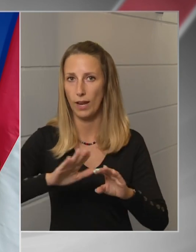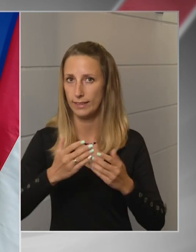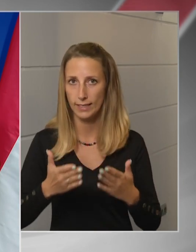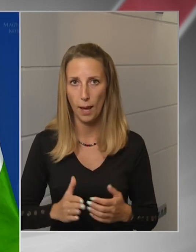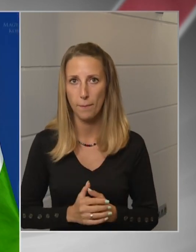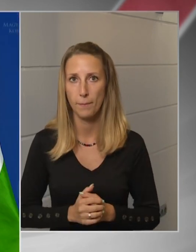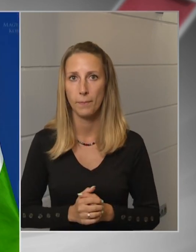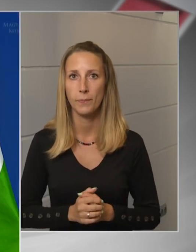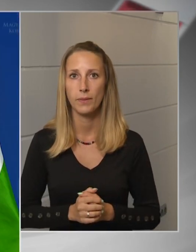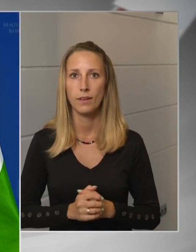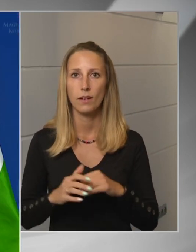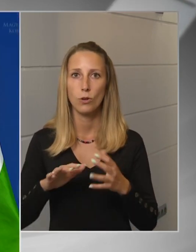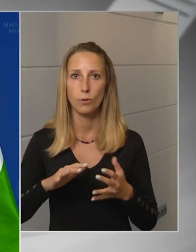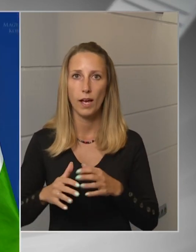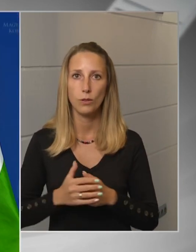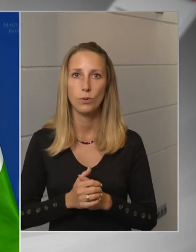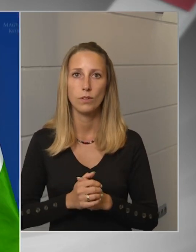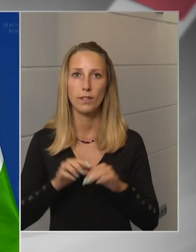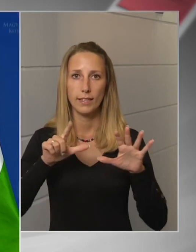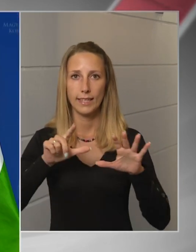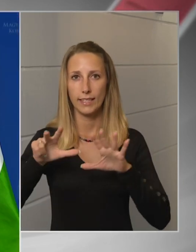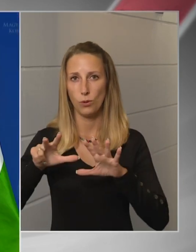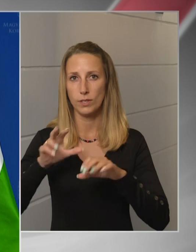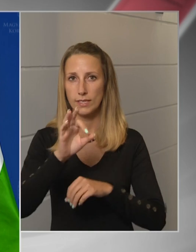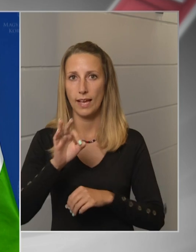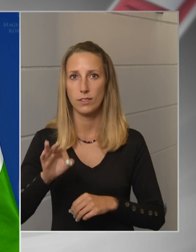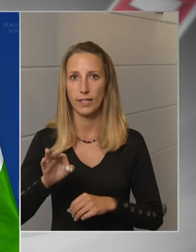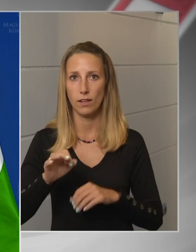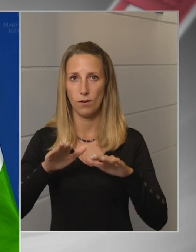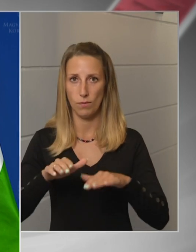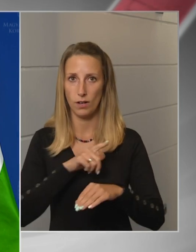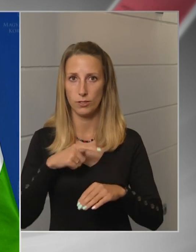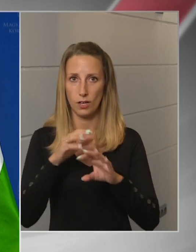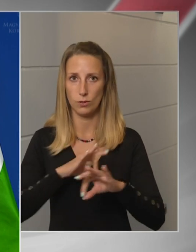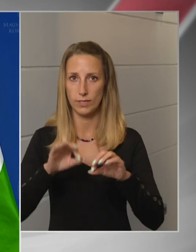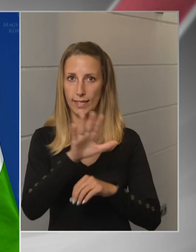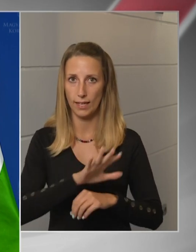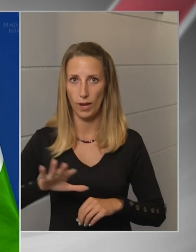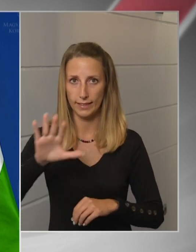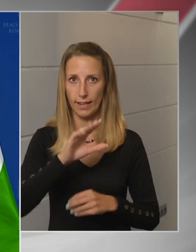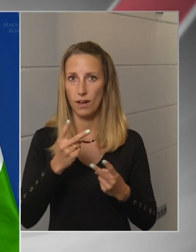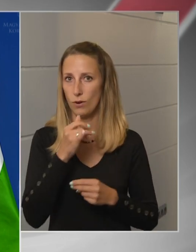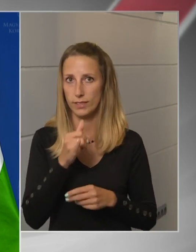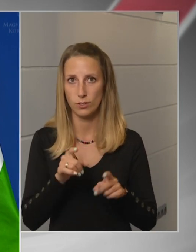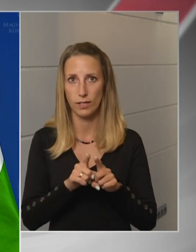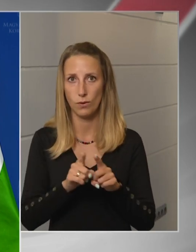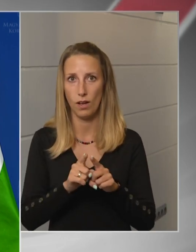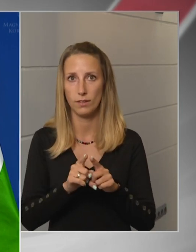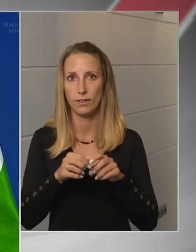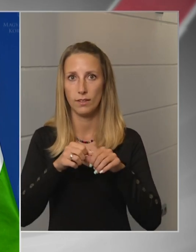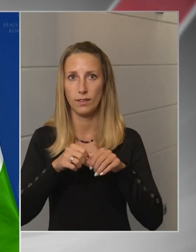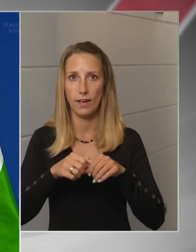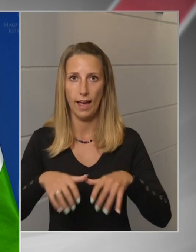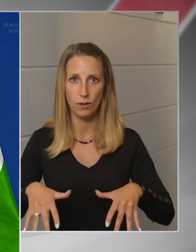de a körülbelül 7-8 százaléka maradt csak az ország területének, ahol nincs olyan állapodóan háhozat, hogy további